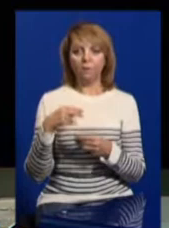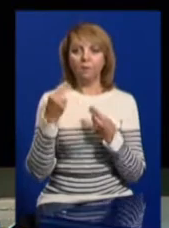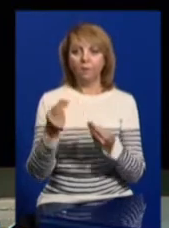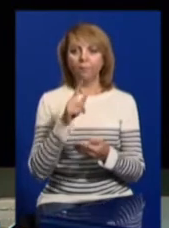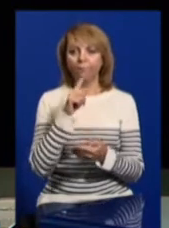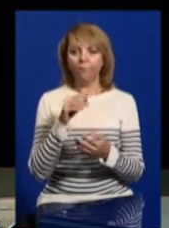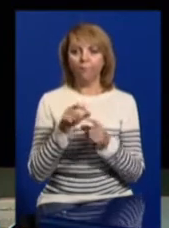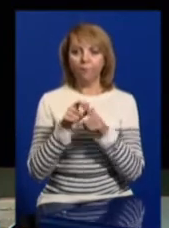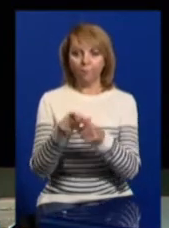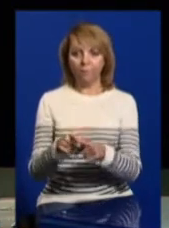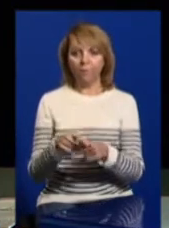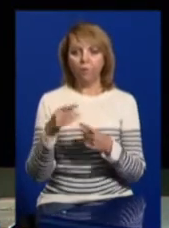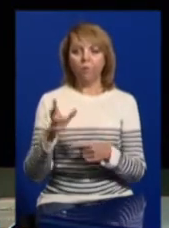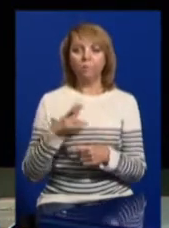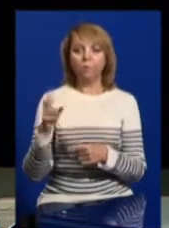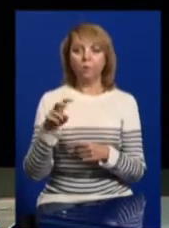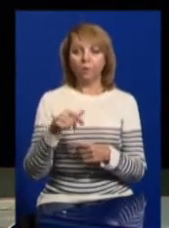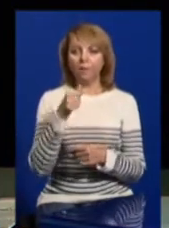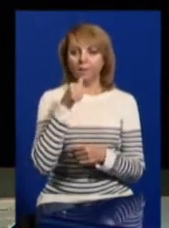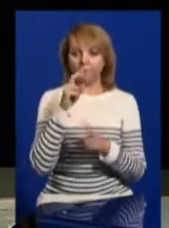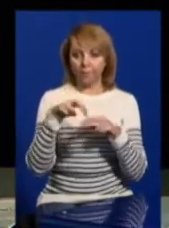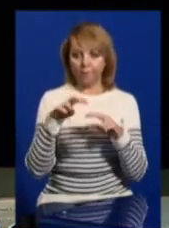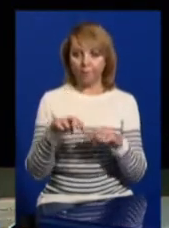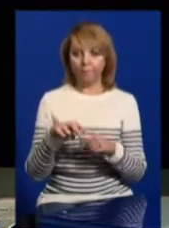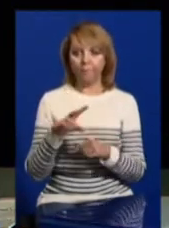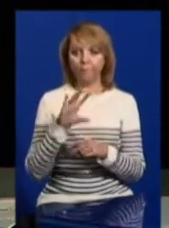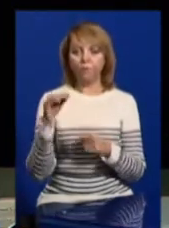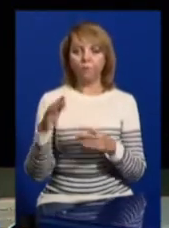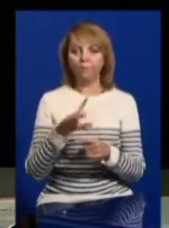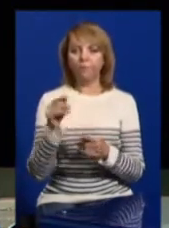вже приходили експерти. Вони на майже всі ті